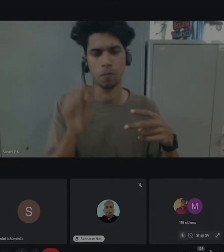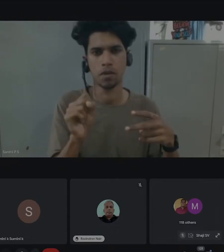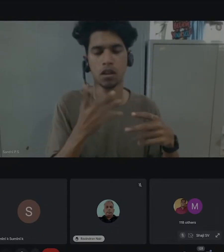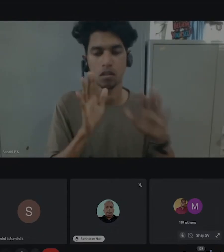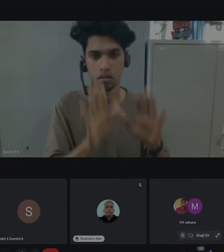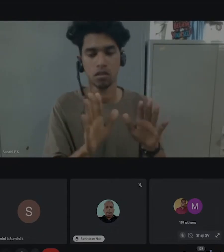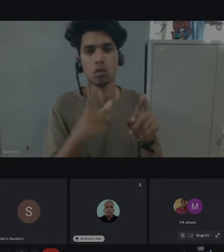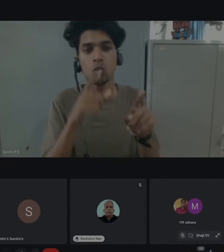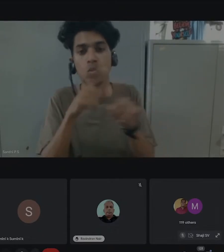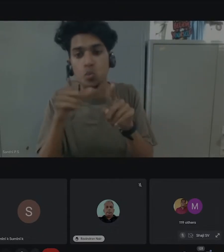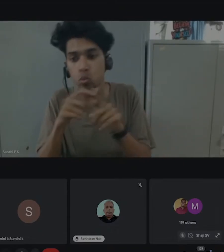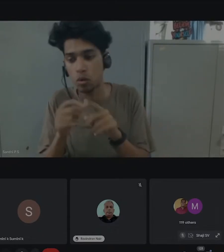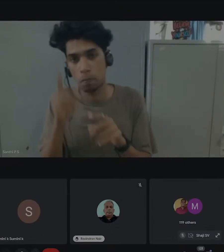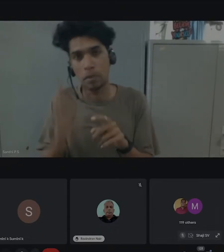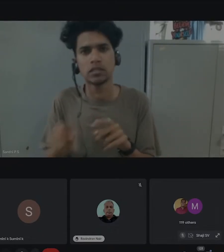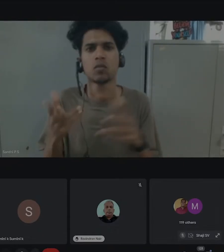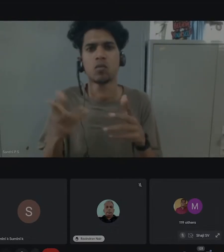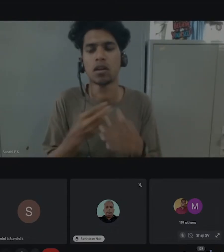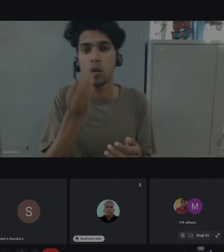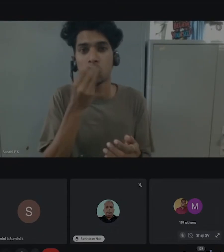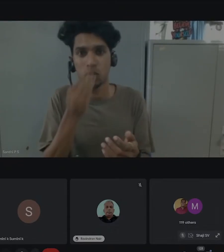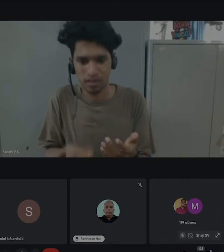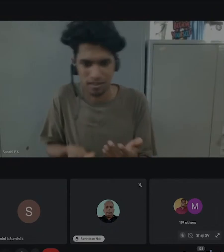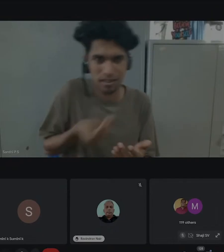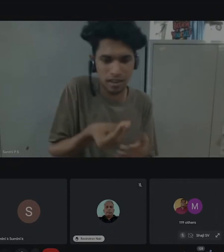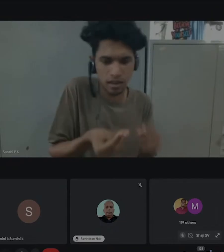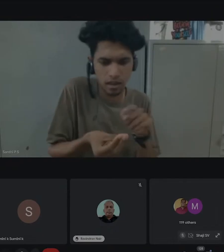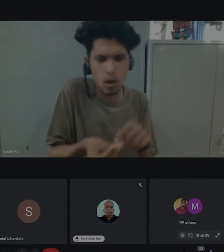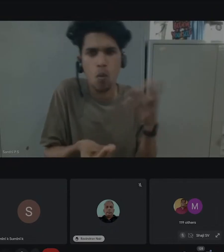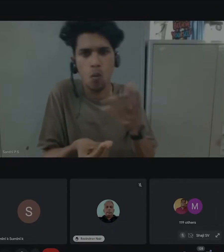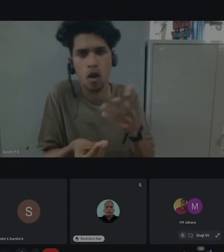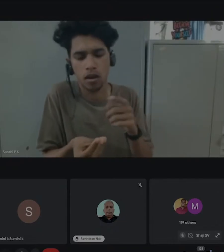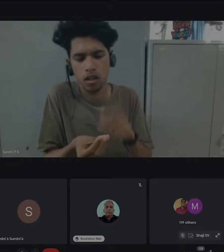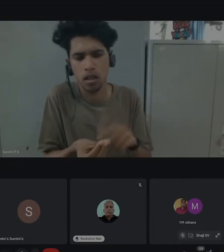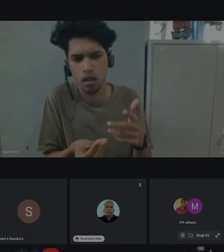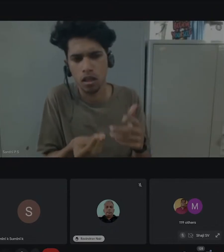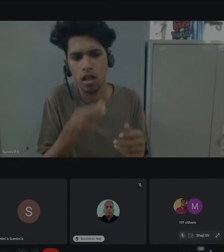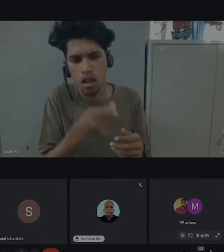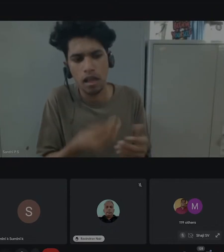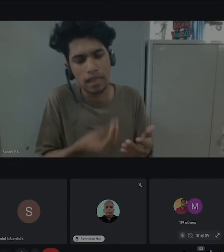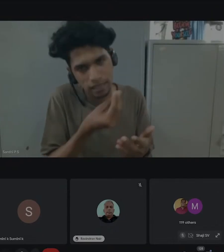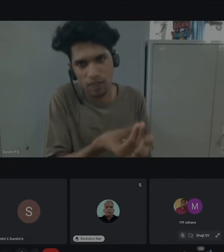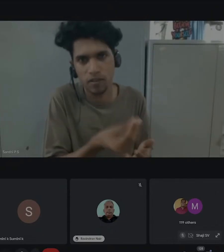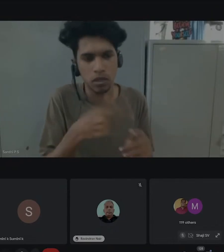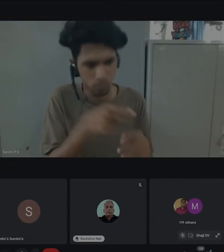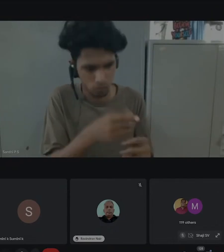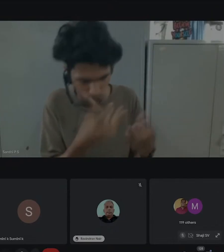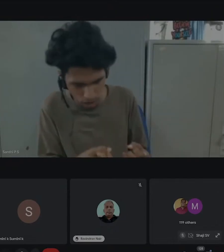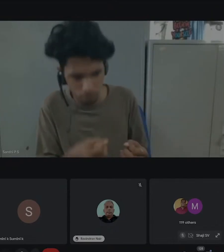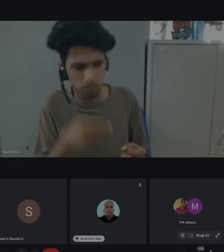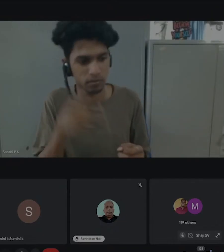കാര്യങ്ങൾ എന്ന് പറഞ്ഞു കഴിഞ്ഞാൽ അവർ കഴിക്കുന്ന ഭക്ഷണം എന്താണെന്ന് അവരെ കാണിച്ചു കൊടുക്കുക. അത് വേണമോ എന്ന് ആവശ്യപ്പെടുക. ഇന്ന്